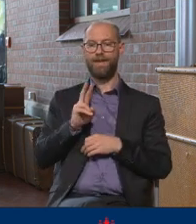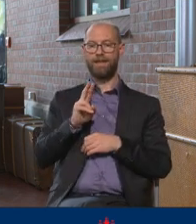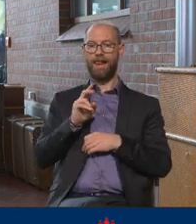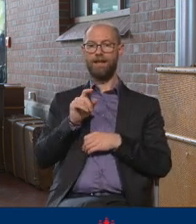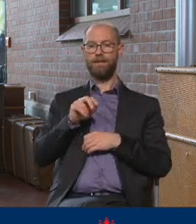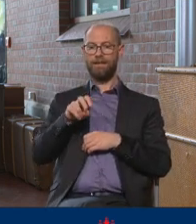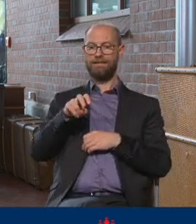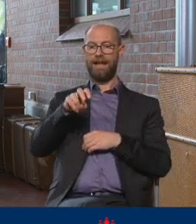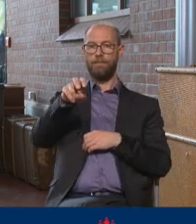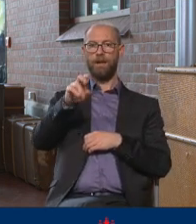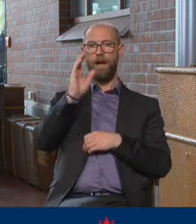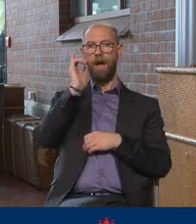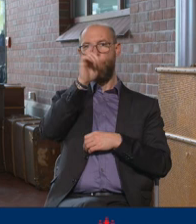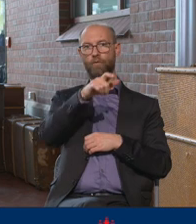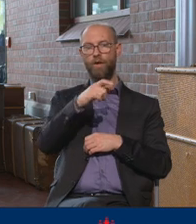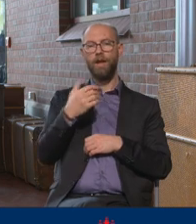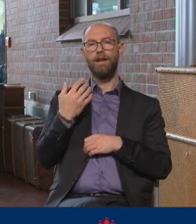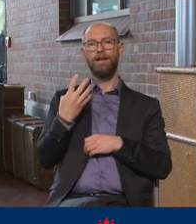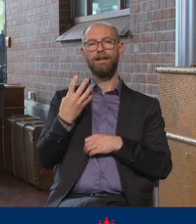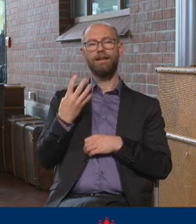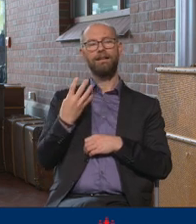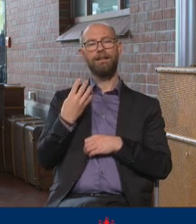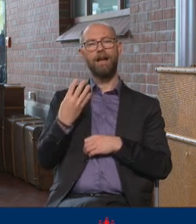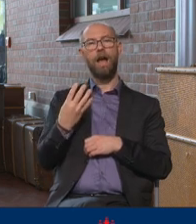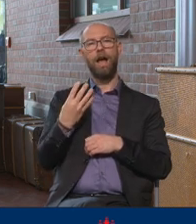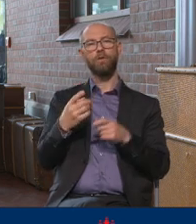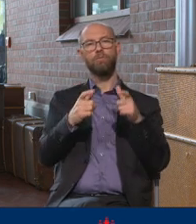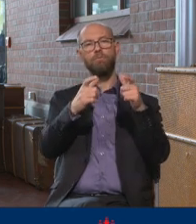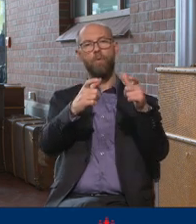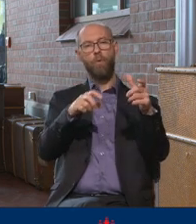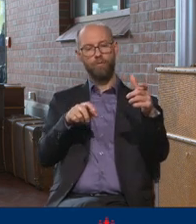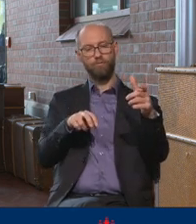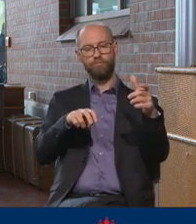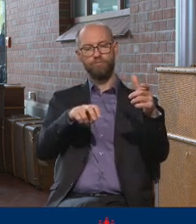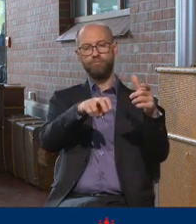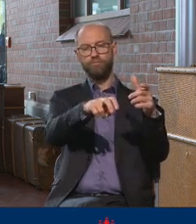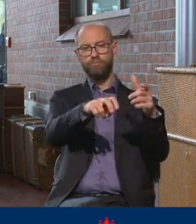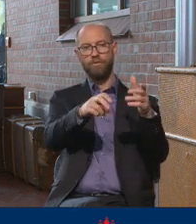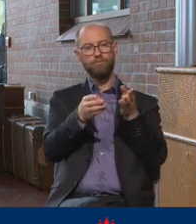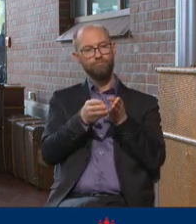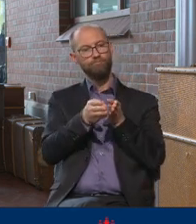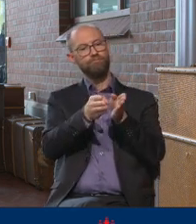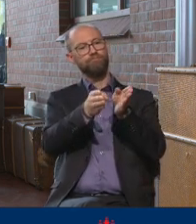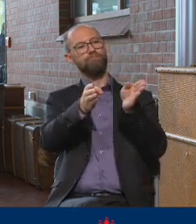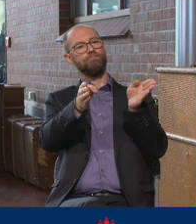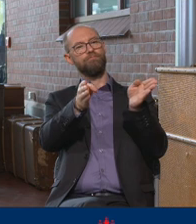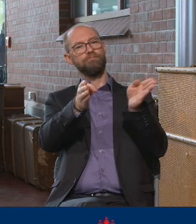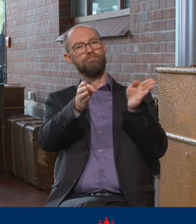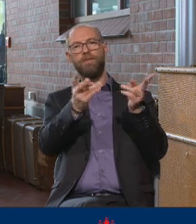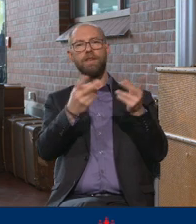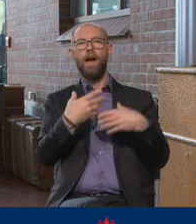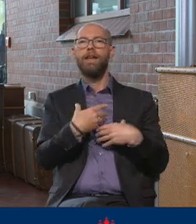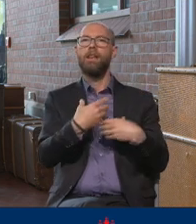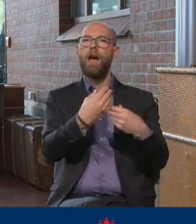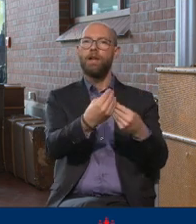rüber zum grasbrook hier schon darstellt und zeigt und einladend zum grasbrook weiß gleichwohl aber auch die öffnung in diesem